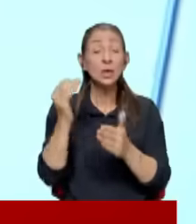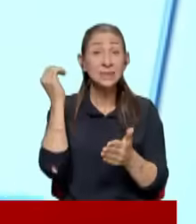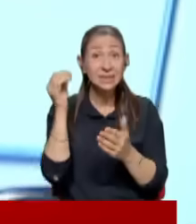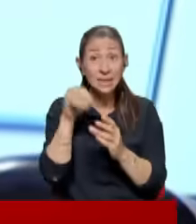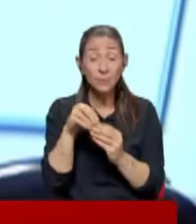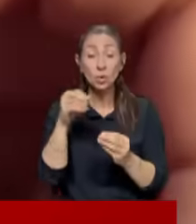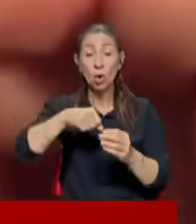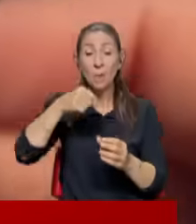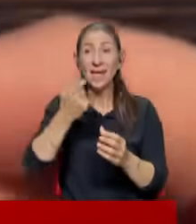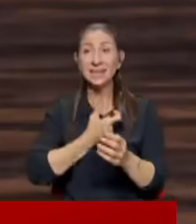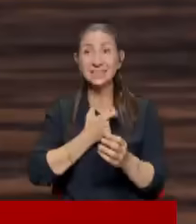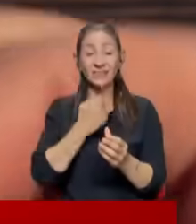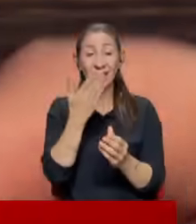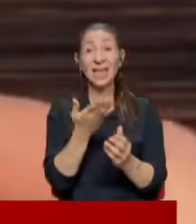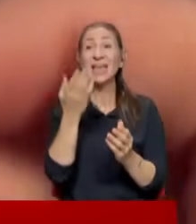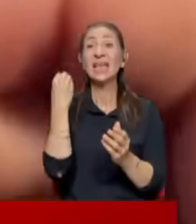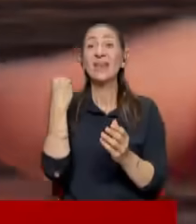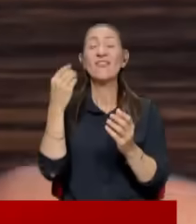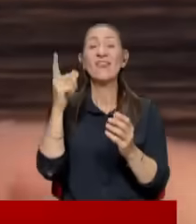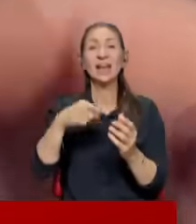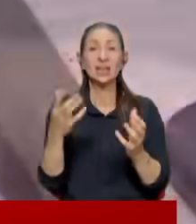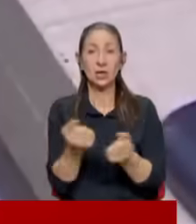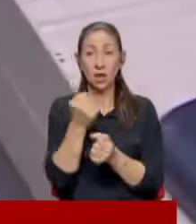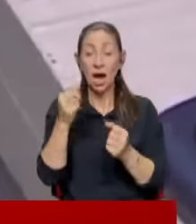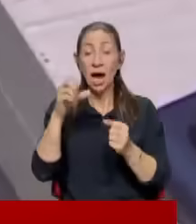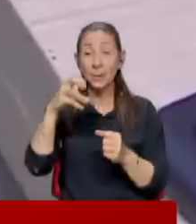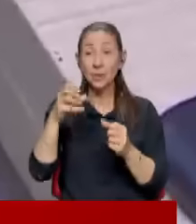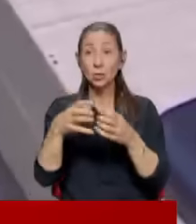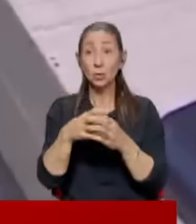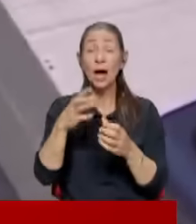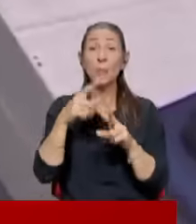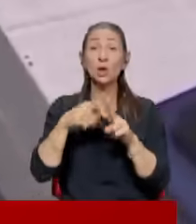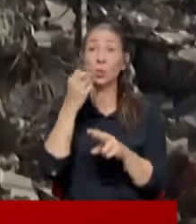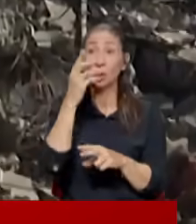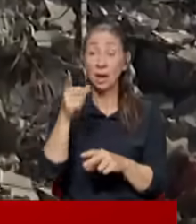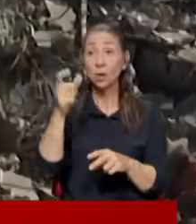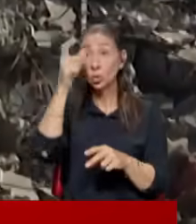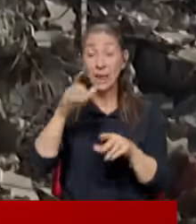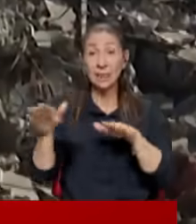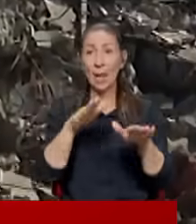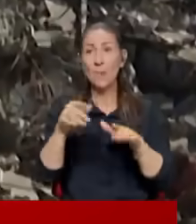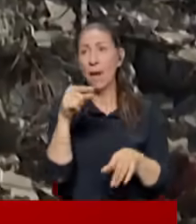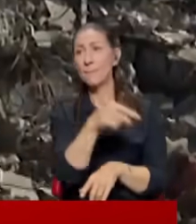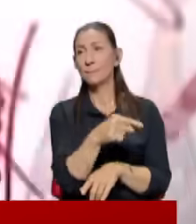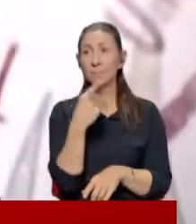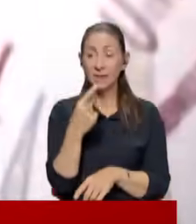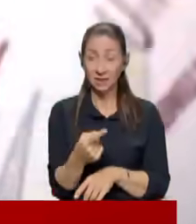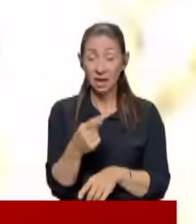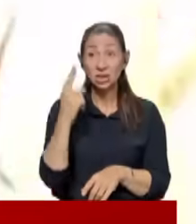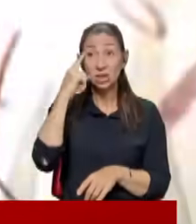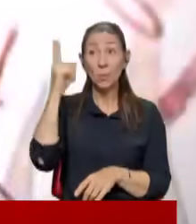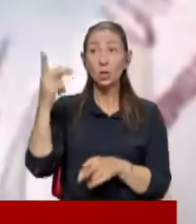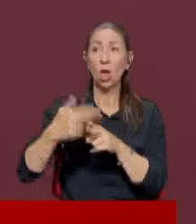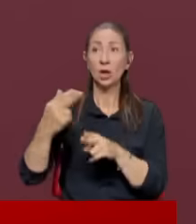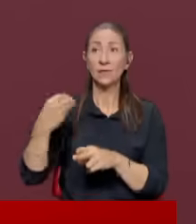torba yasa içinde meclise sunulan yeni vergileri savundu. AK Parti Grup Başkanı Abdullah Güler, Türkiye'deki depremi gerekçe göstererek,